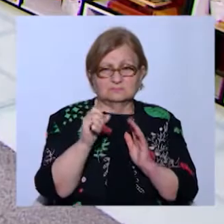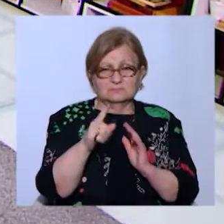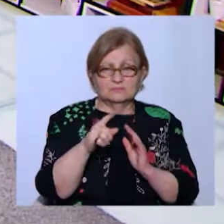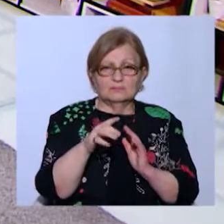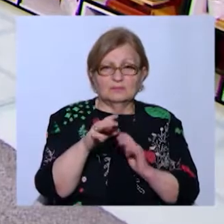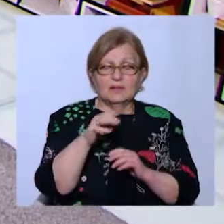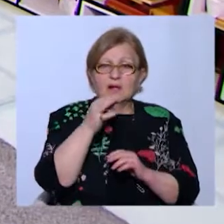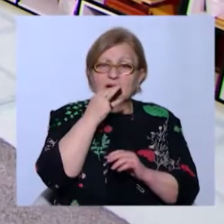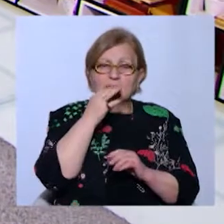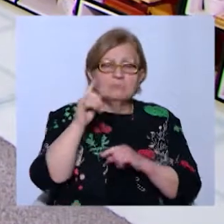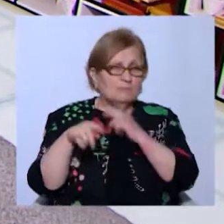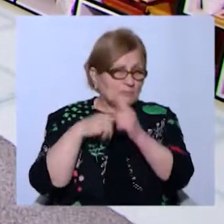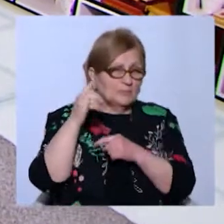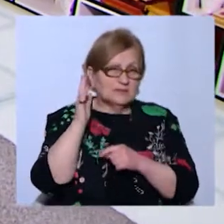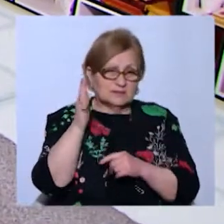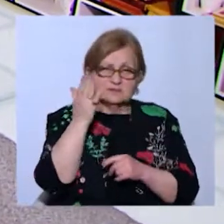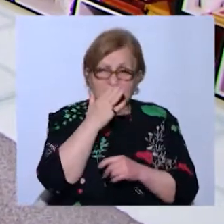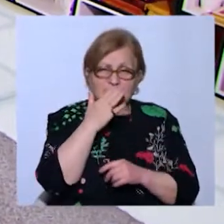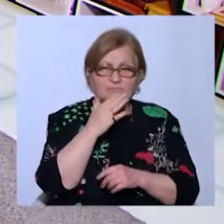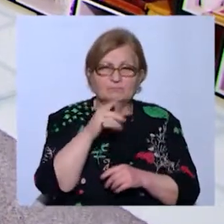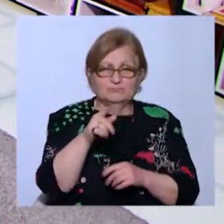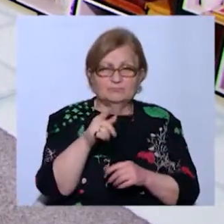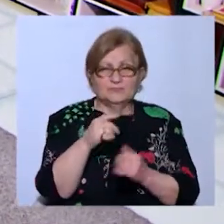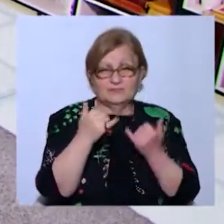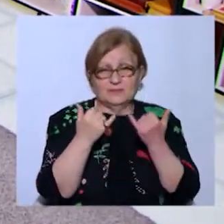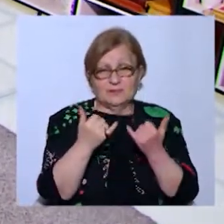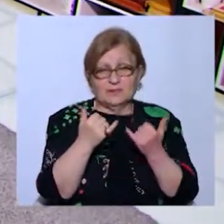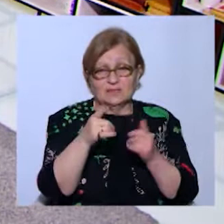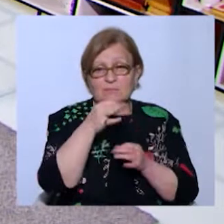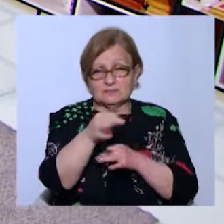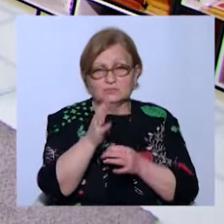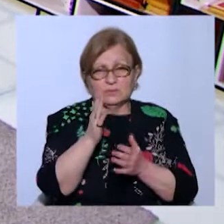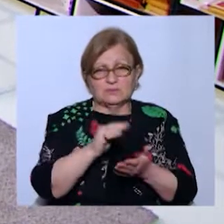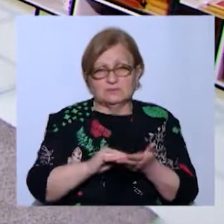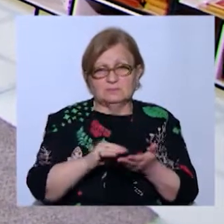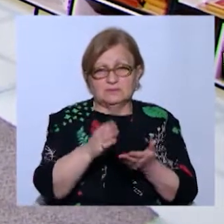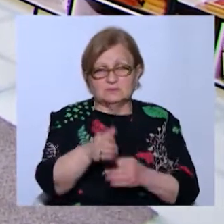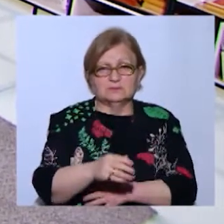უფრო დეტალურად ვისაუბრებთ, თუმცა ნუ აი ესე დროს ამონახსნი აი ესეთნაირად იწერება.